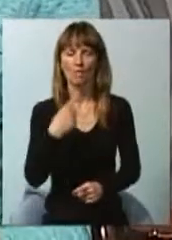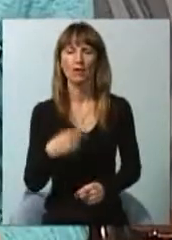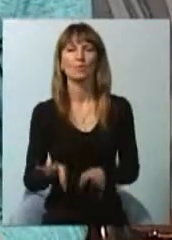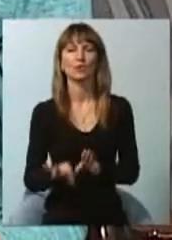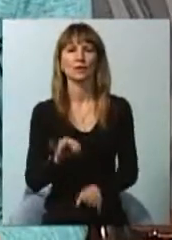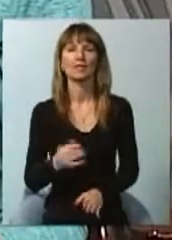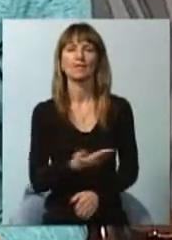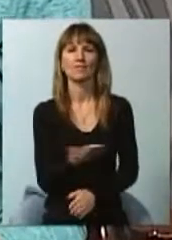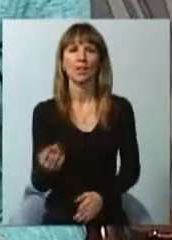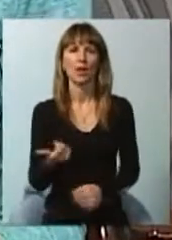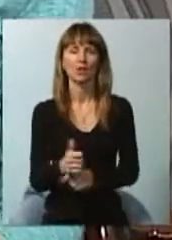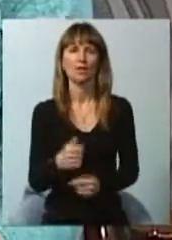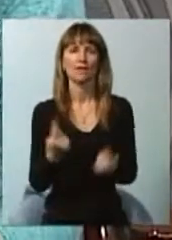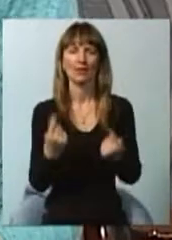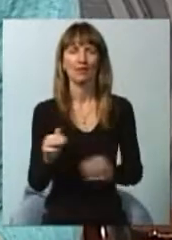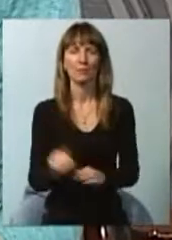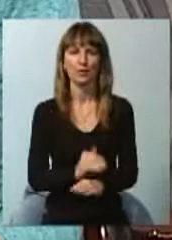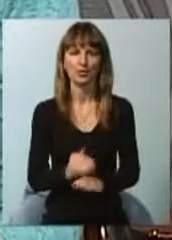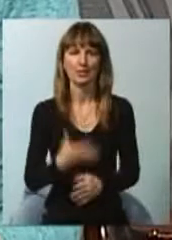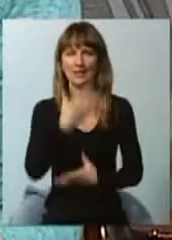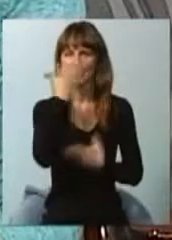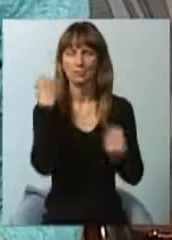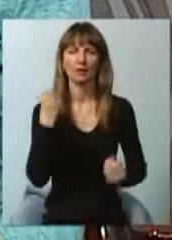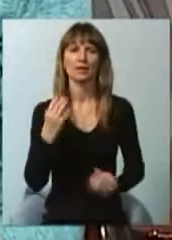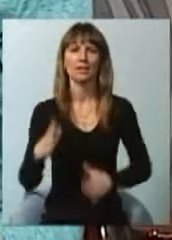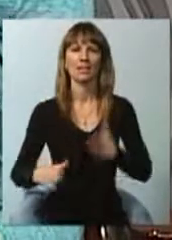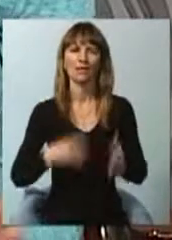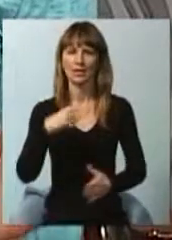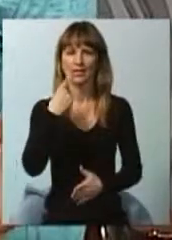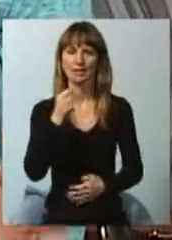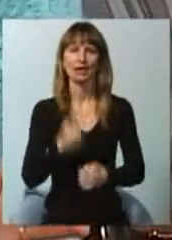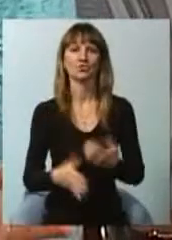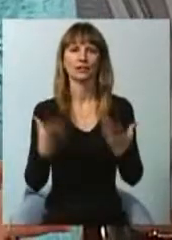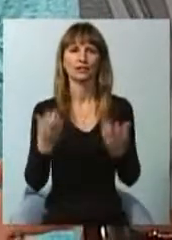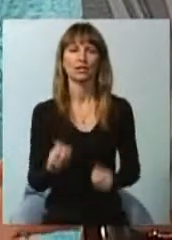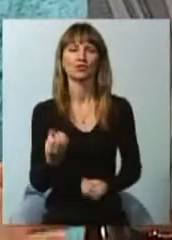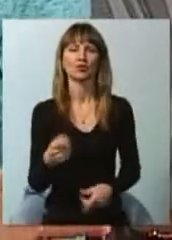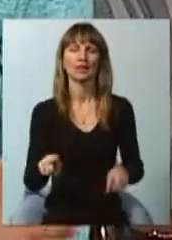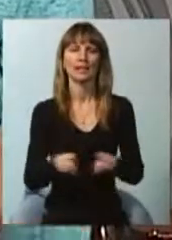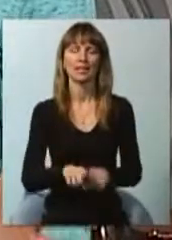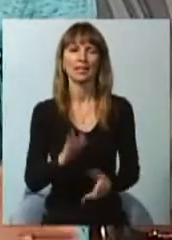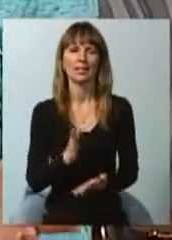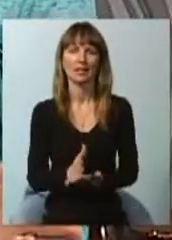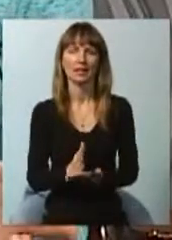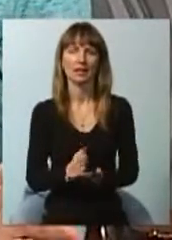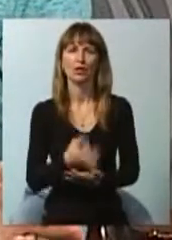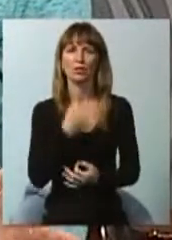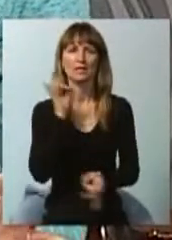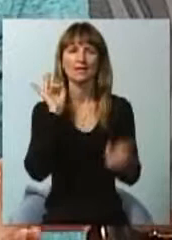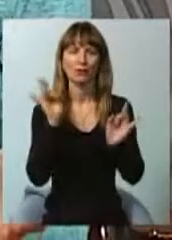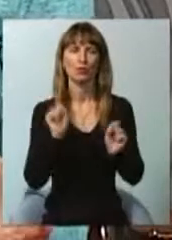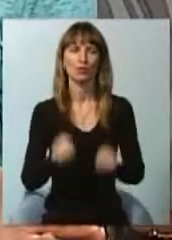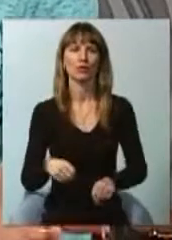вийшла, і ви дуже великі молодці. Не забувайте тренувати дикцію щодня. А ще такі є, ну, взагалі, будь-які звуки